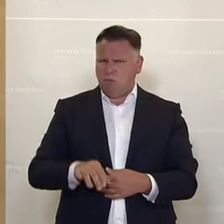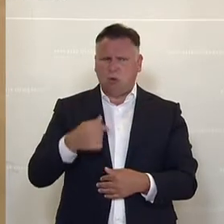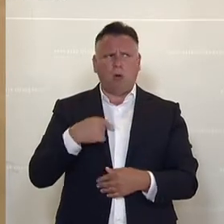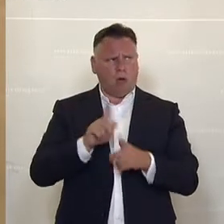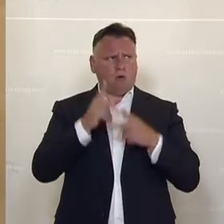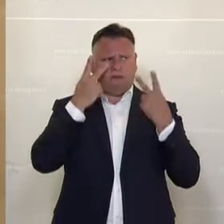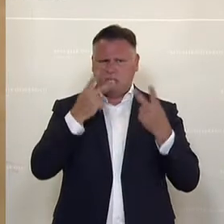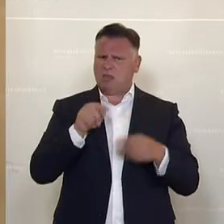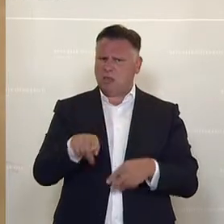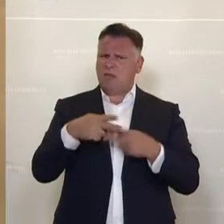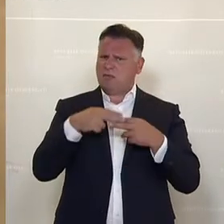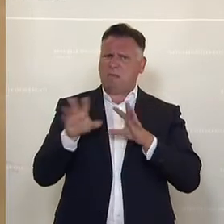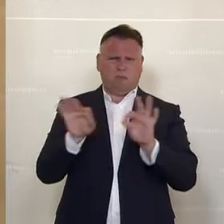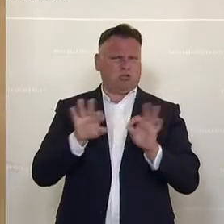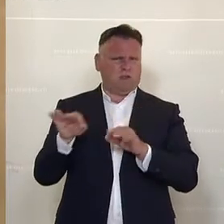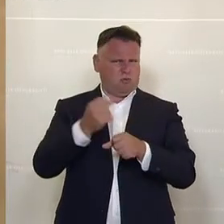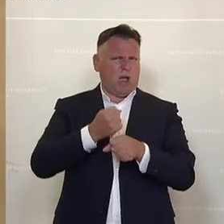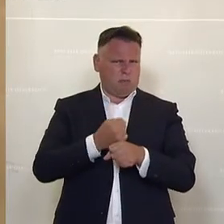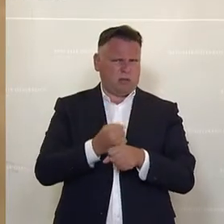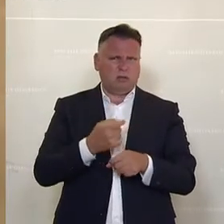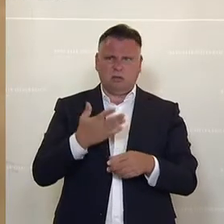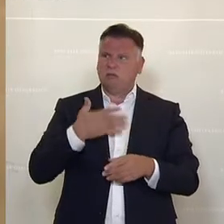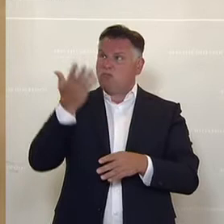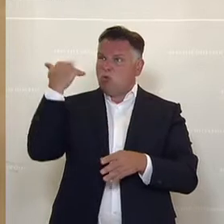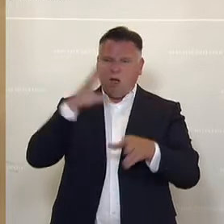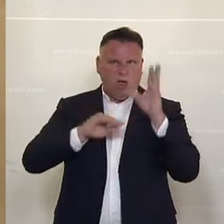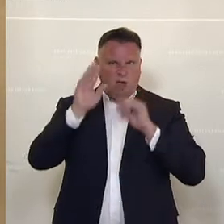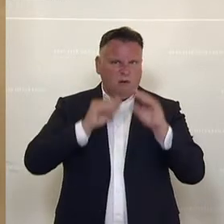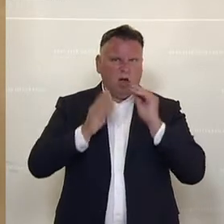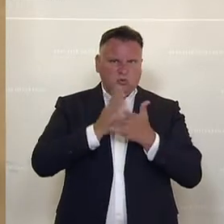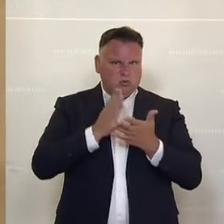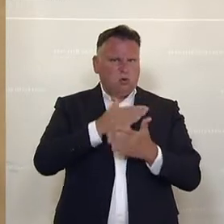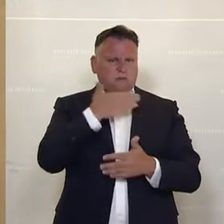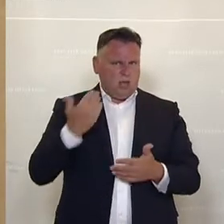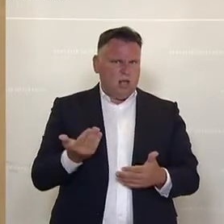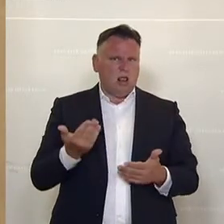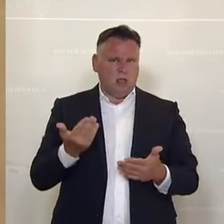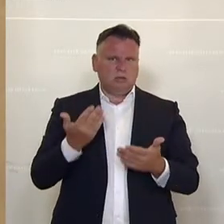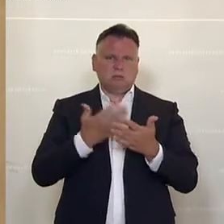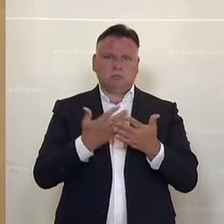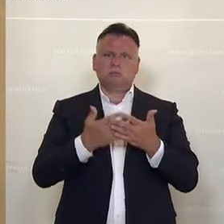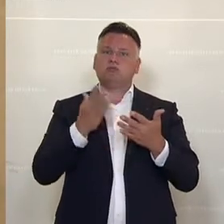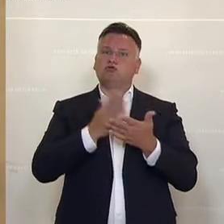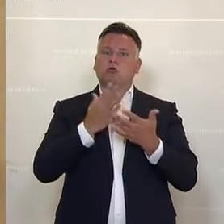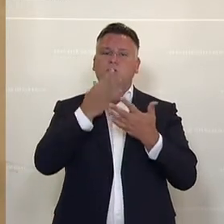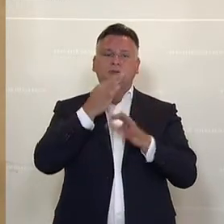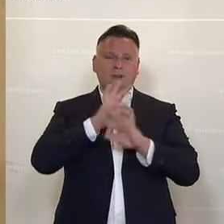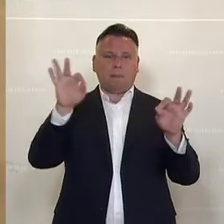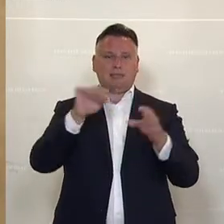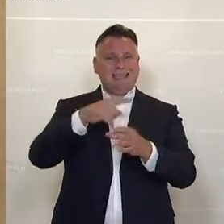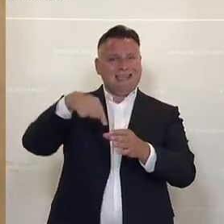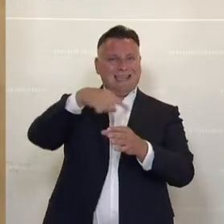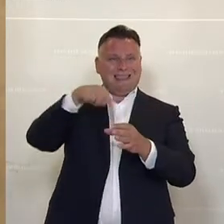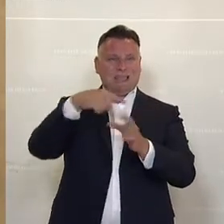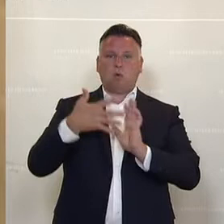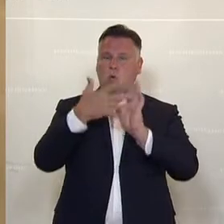wichtig, auch was die Erfahrungen der Vergangenheit gezeigt haben. Es gibt eine stark verbesserte interne Kontrolle